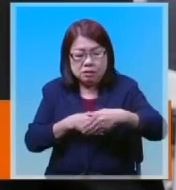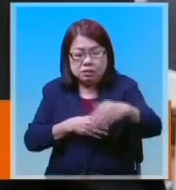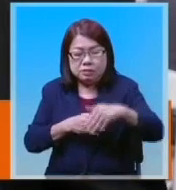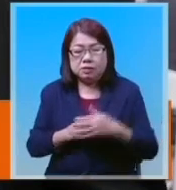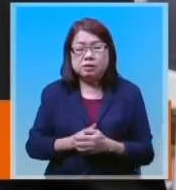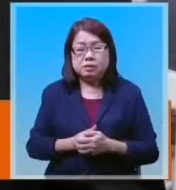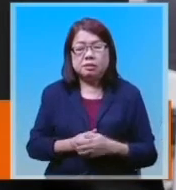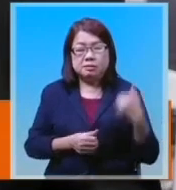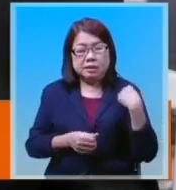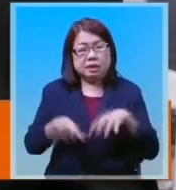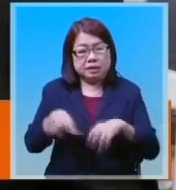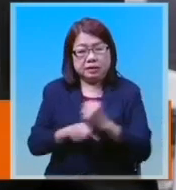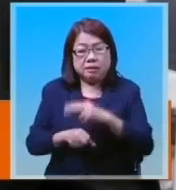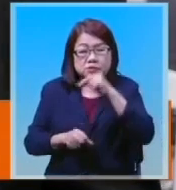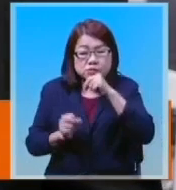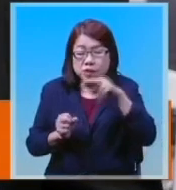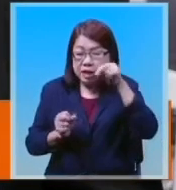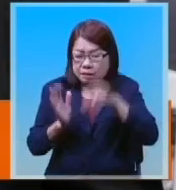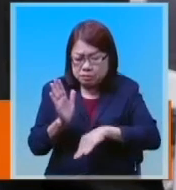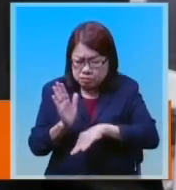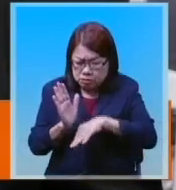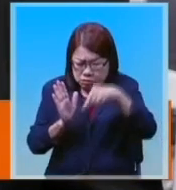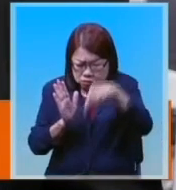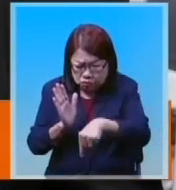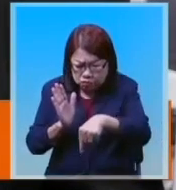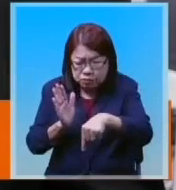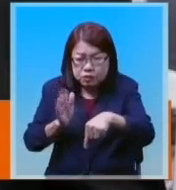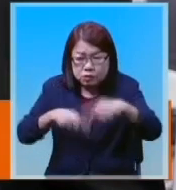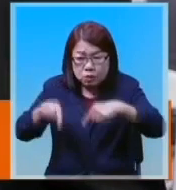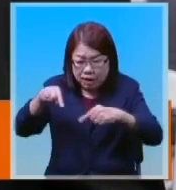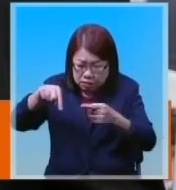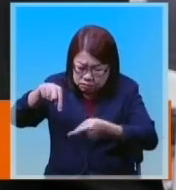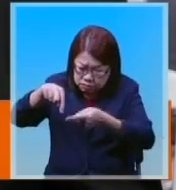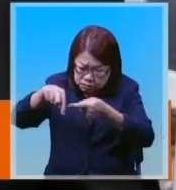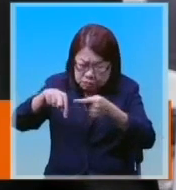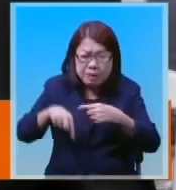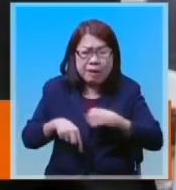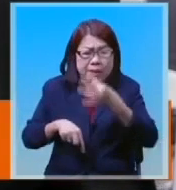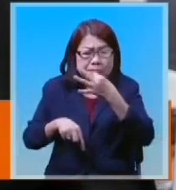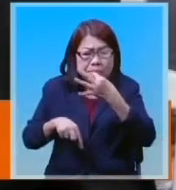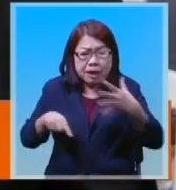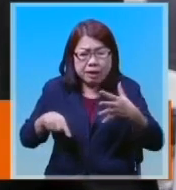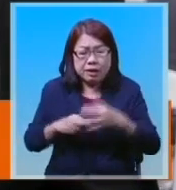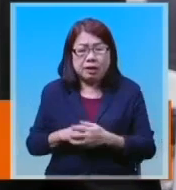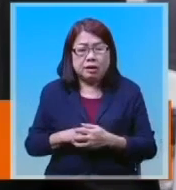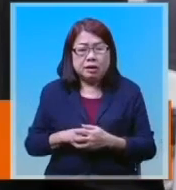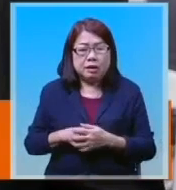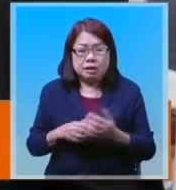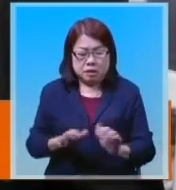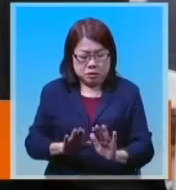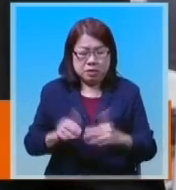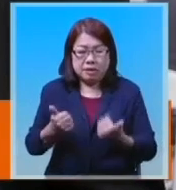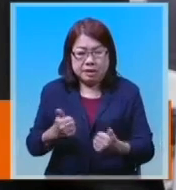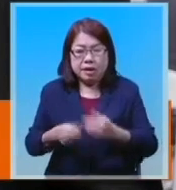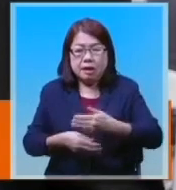โดยการที่ถ้าขึ้นมาสูงเกินเกณฑ์ที่จะผลิตแล้วได้มาตรฐานได้ก็จะมีการลดการสูบน้ำเ